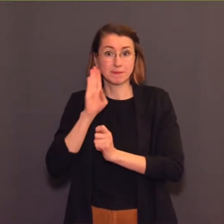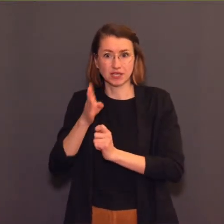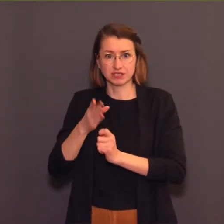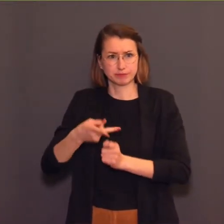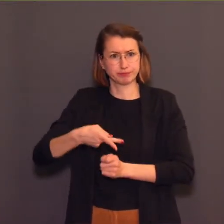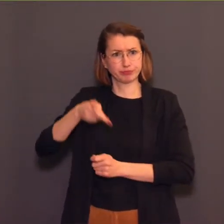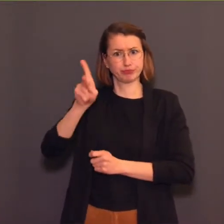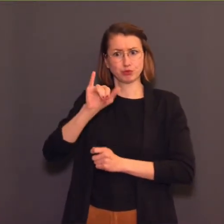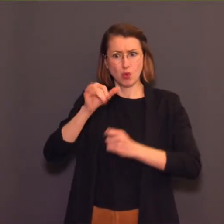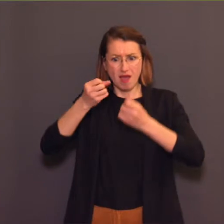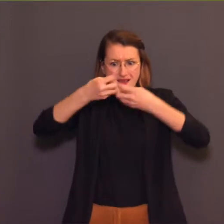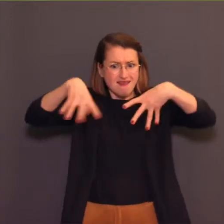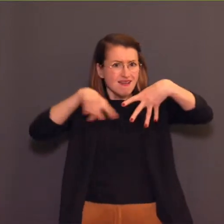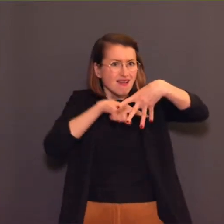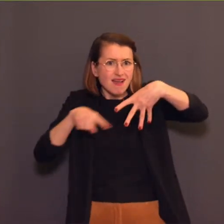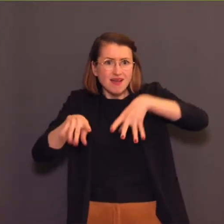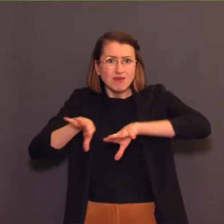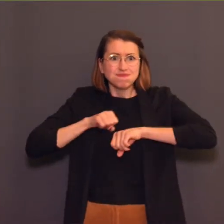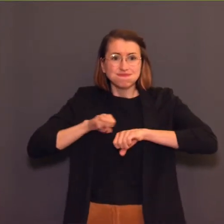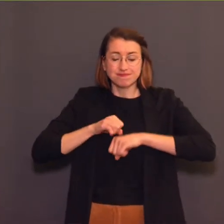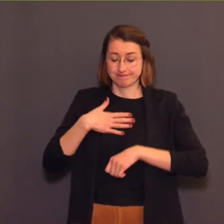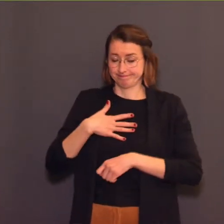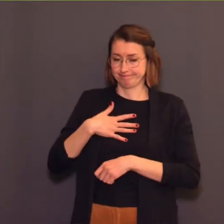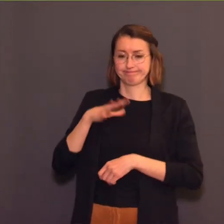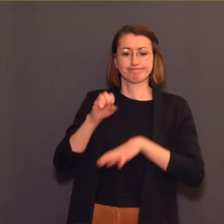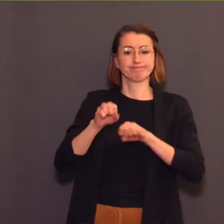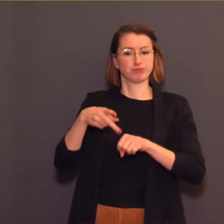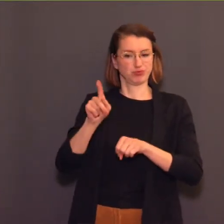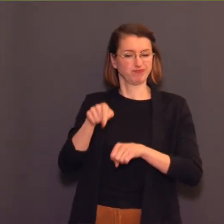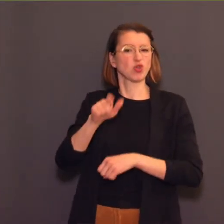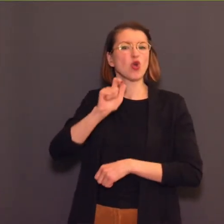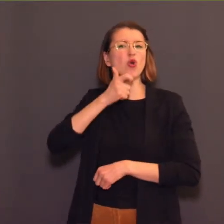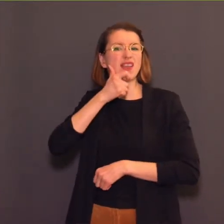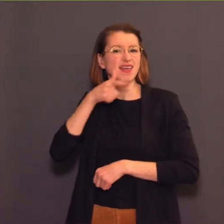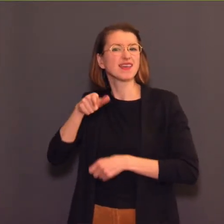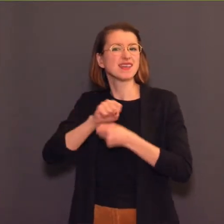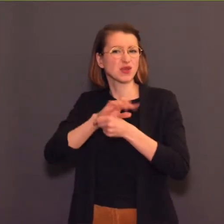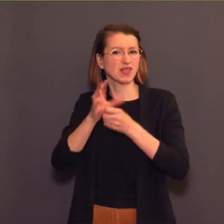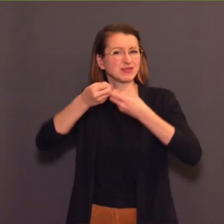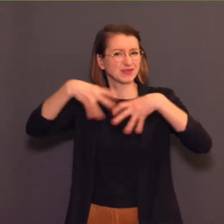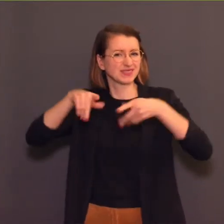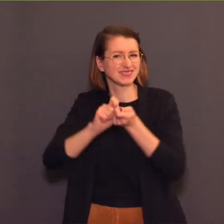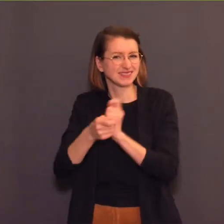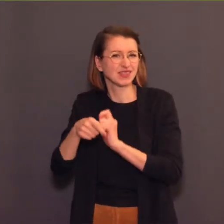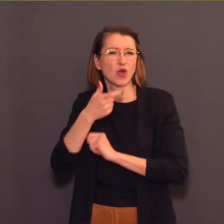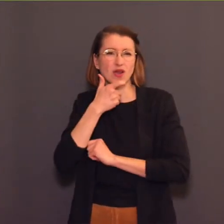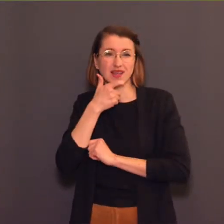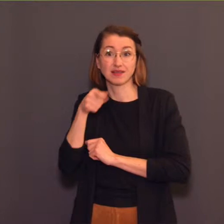le variant anglais, qui maintenant constitue 76% des souches qui sont